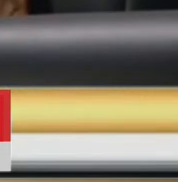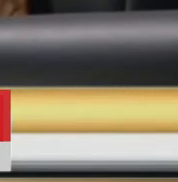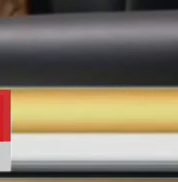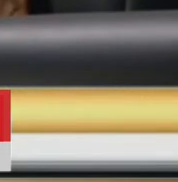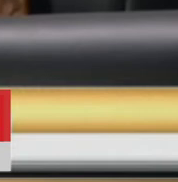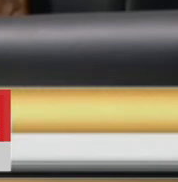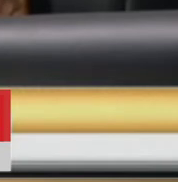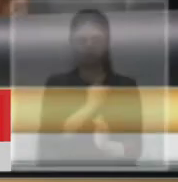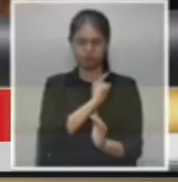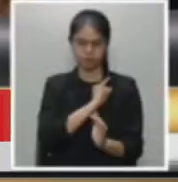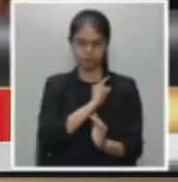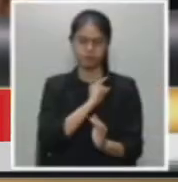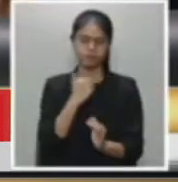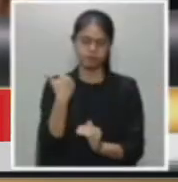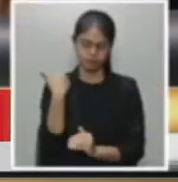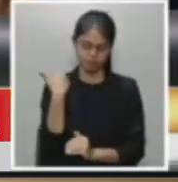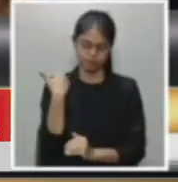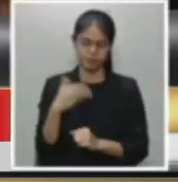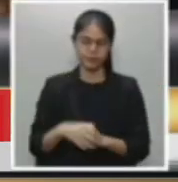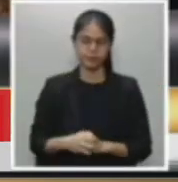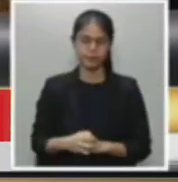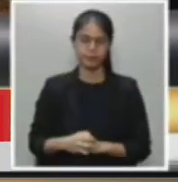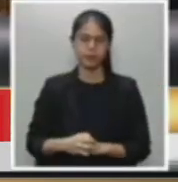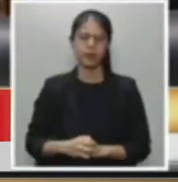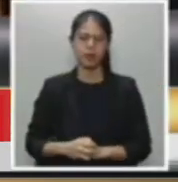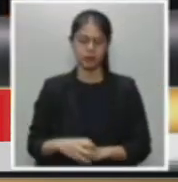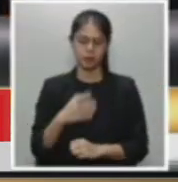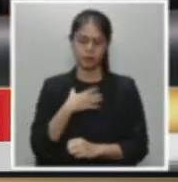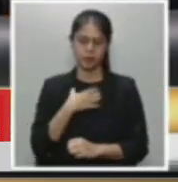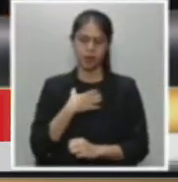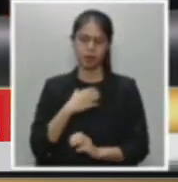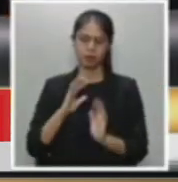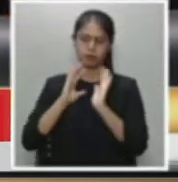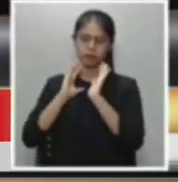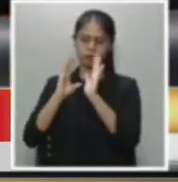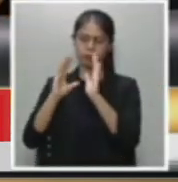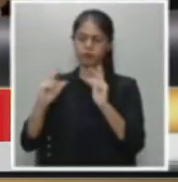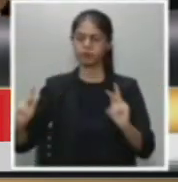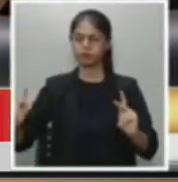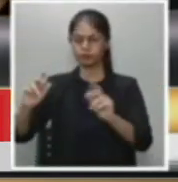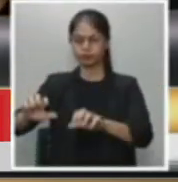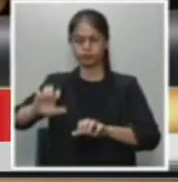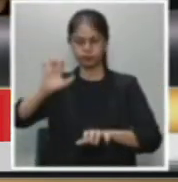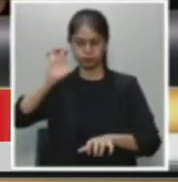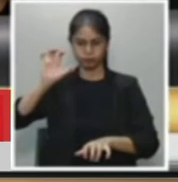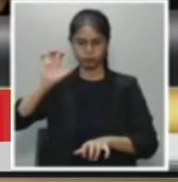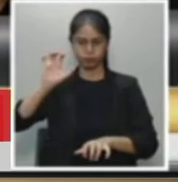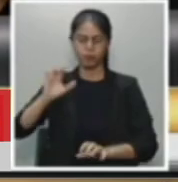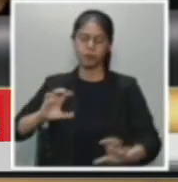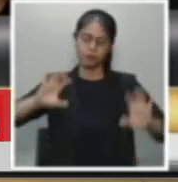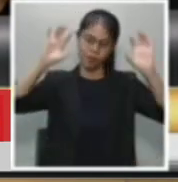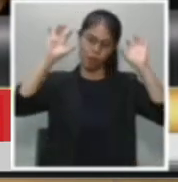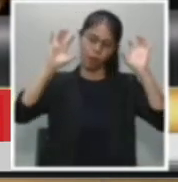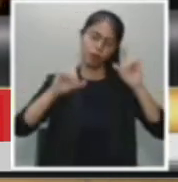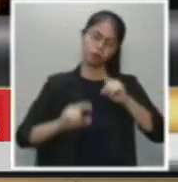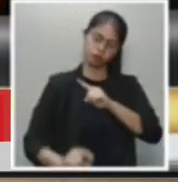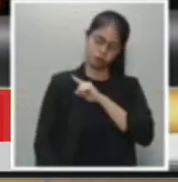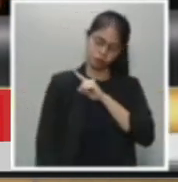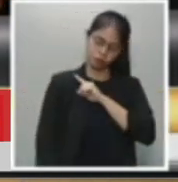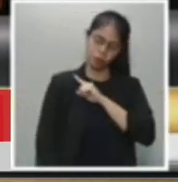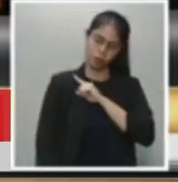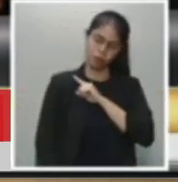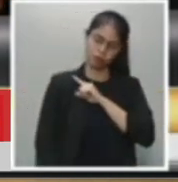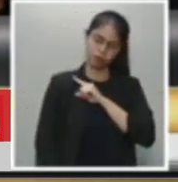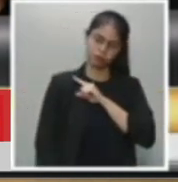อบผมอยากให้ท่านรัฐมนตรีว่าการกระทรวงกลาโหมและรัฐบาลรับผิดชอบสิ่ง